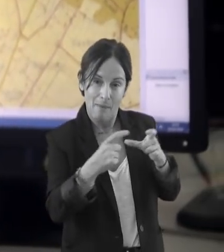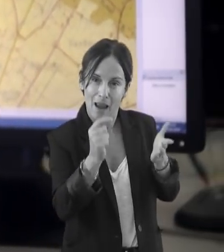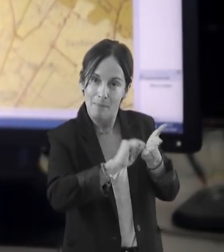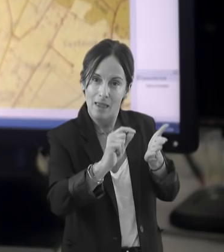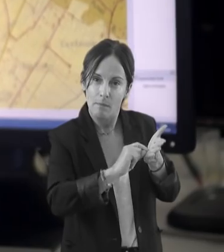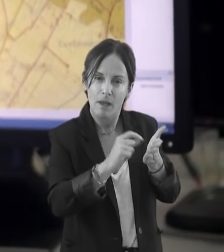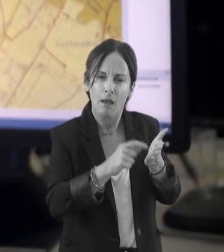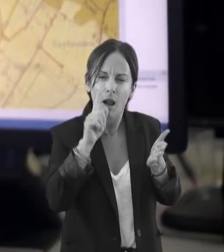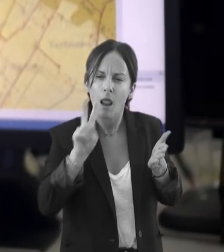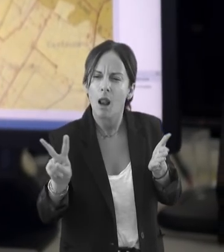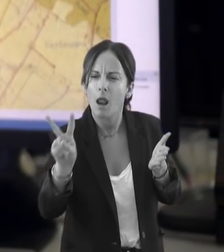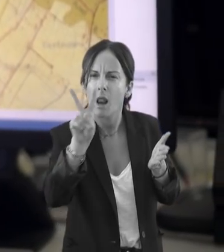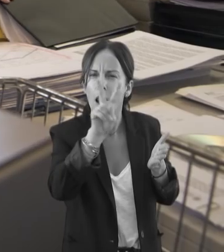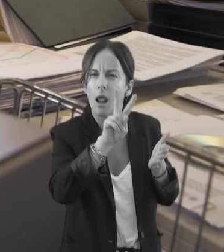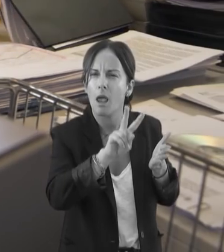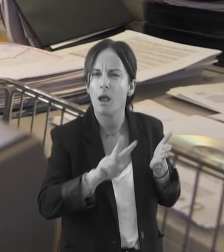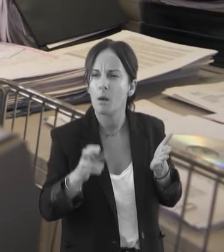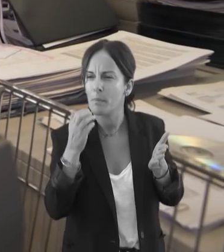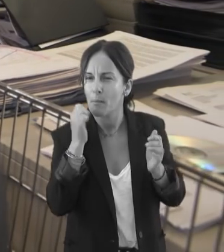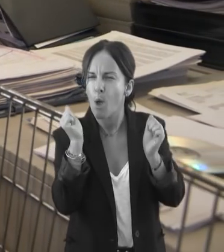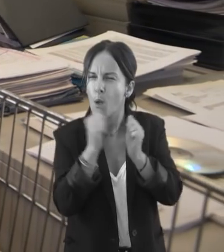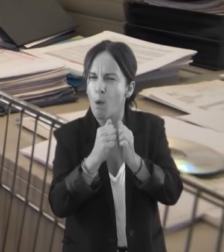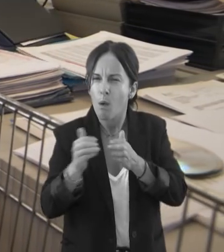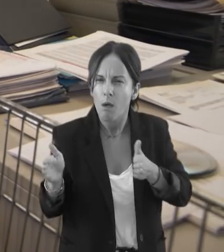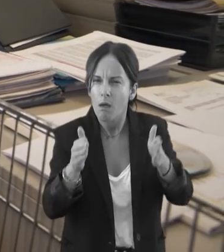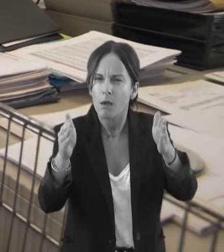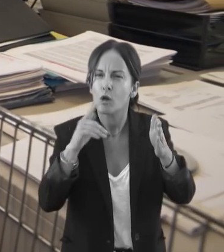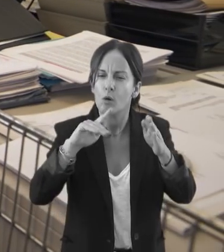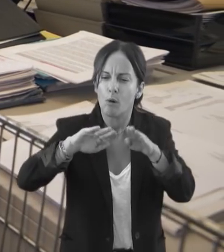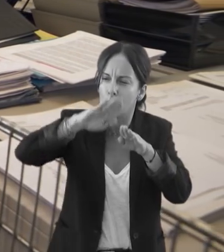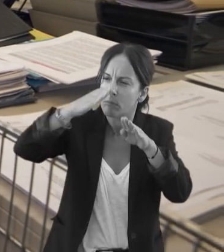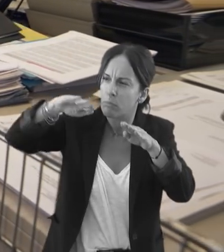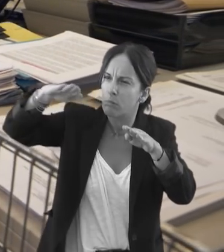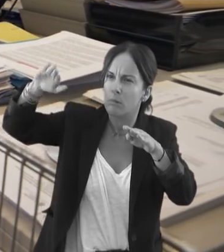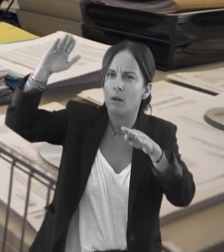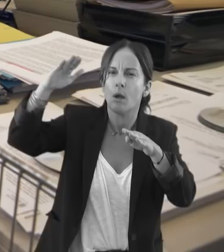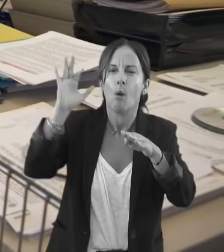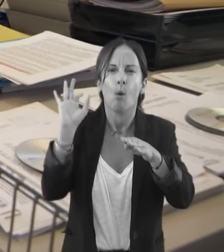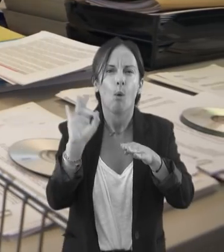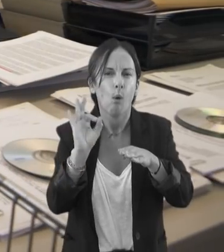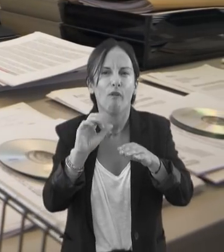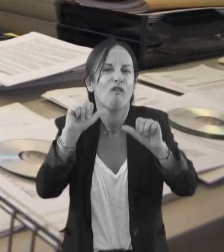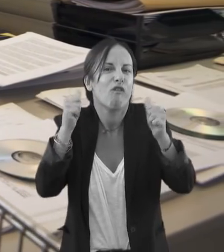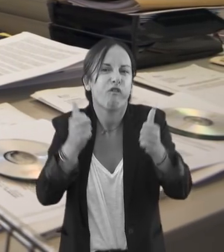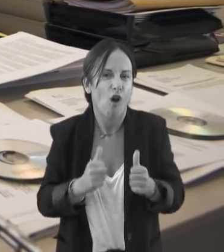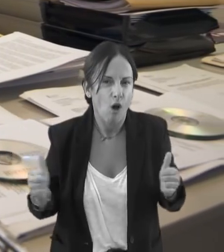Després hi ha una feina a l'oficina on se van digitalitzant els camins, se mira,